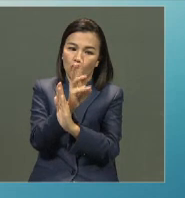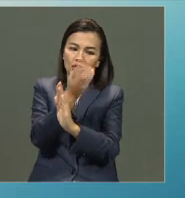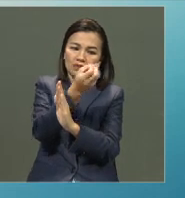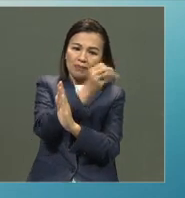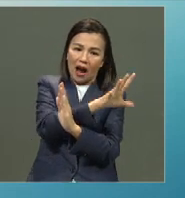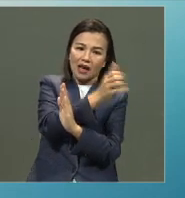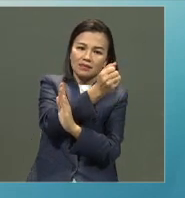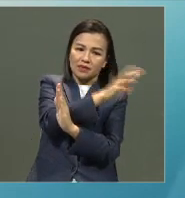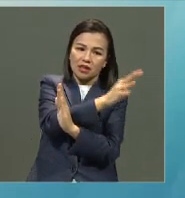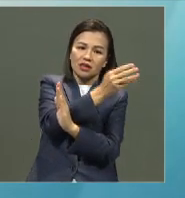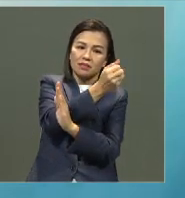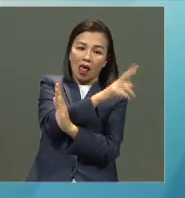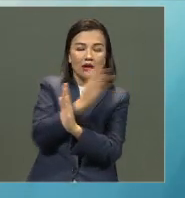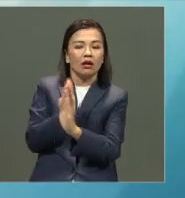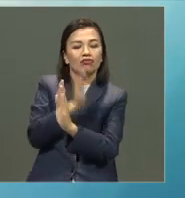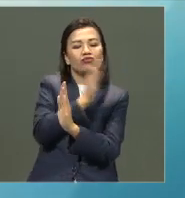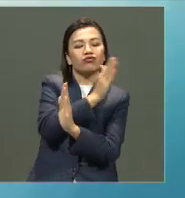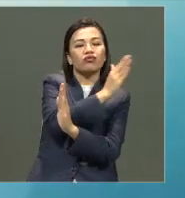นะครับคือเอ่อต้องเรียกว่าใช้ไทยคนนี้เพิ่งจะมีอาการนะครับมีอาการหนาวสั่นแล้วก็อ่อนเพลียนะครับก็ทำให้ทำให้เกิดการสืบสวนขึ้นไปนะครับย้อนหลังกลับไปจากวันที่17